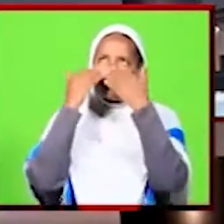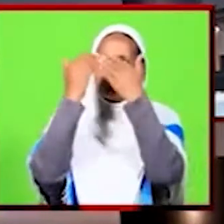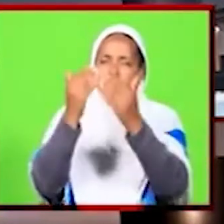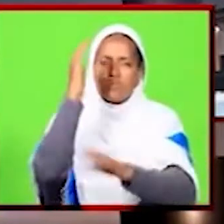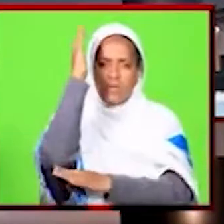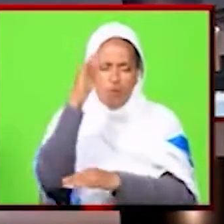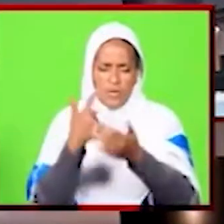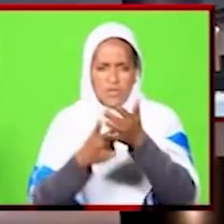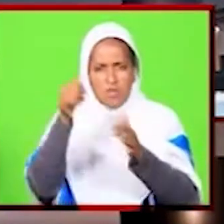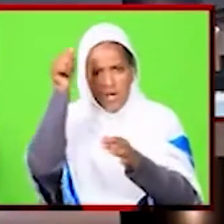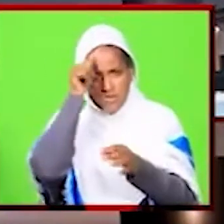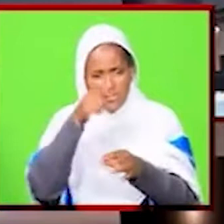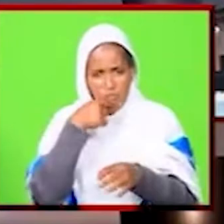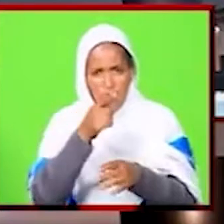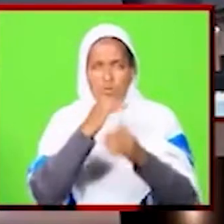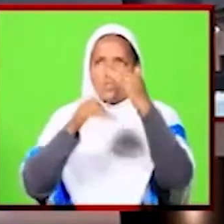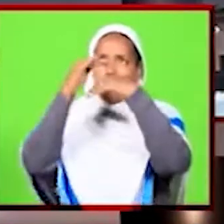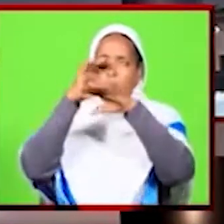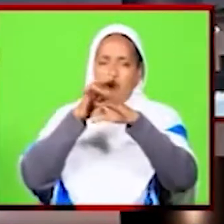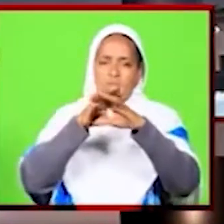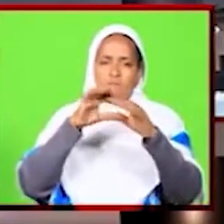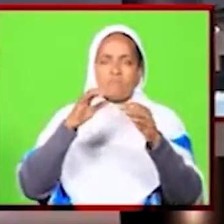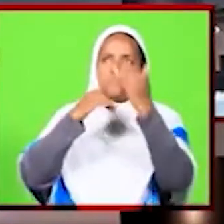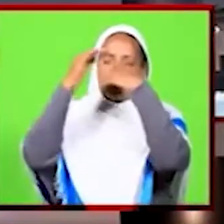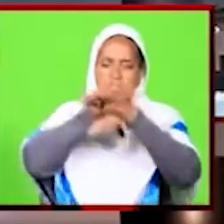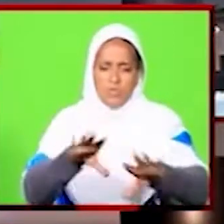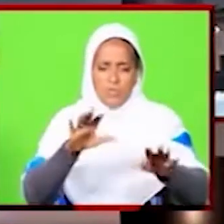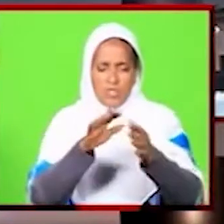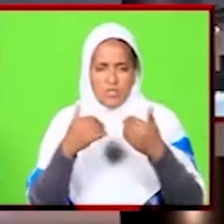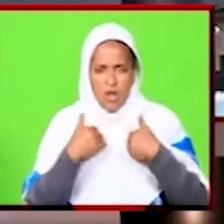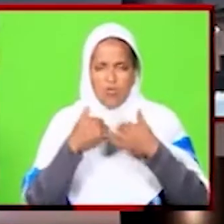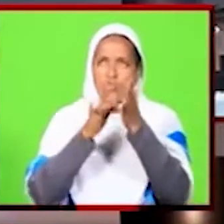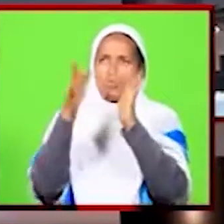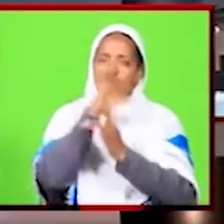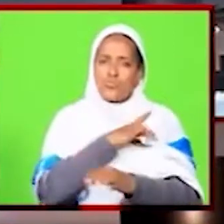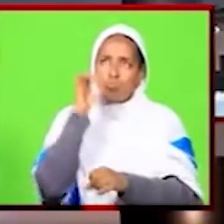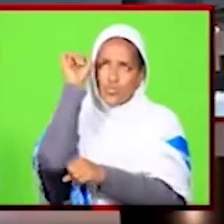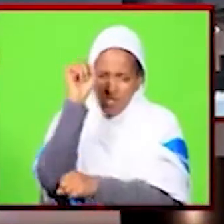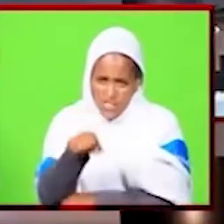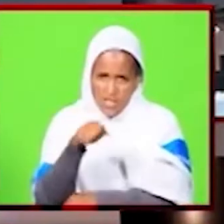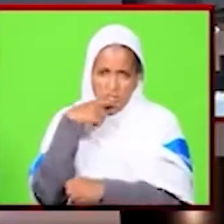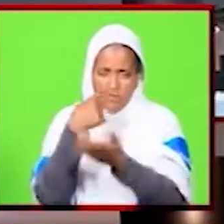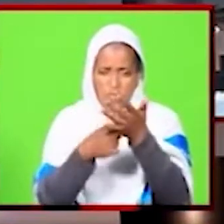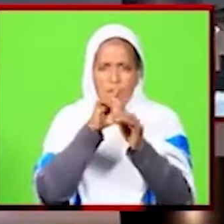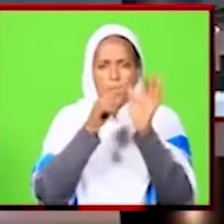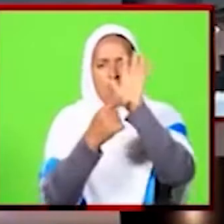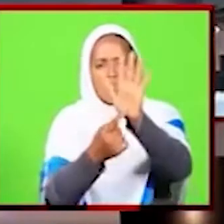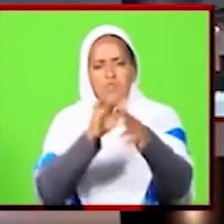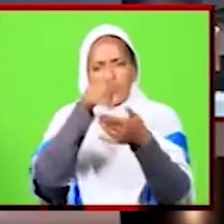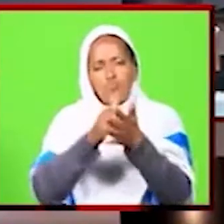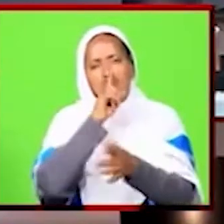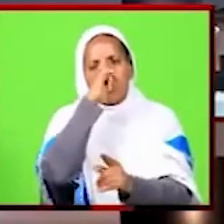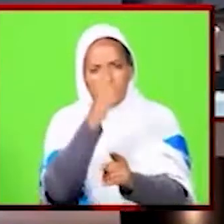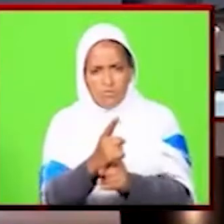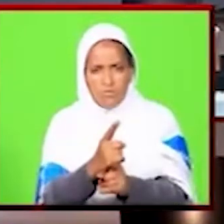ሰማያት ይነግራ ስብሐት እግዚአብሔር ወግብረ እደዊሁ ያዳ ሰማያት እንደተባለው ሰማያትም ምድርም በታች ያለው ሁሉ ለኢየሱስ ክርስቶስም ይስገድ